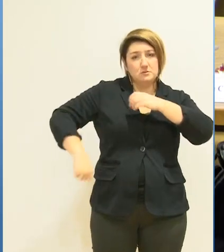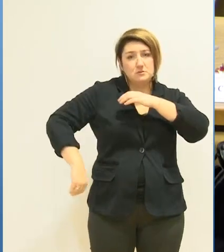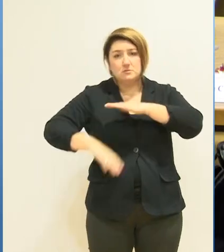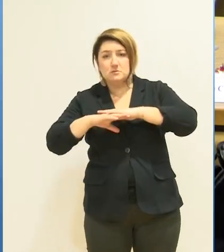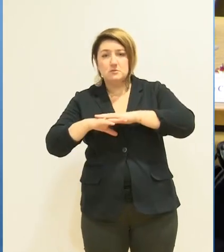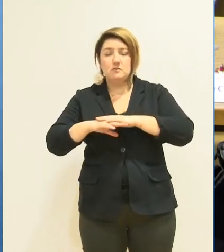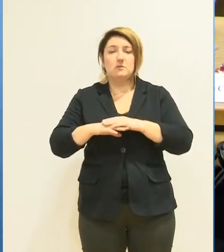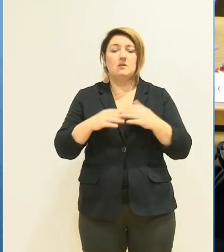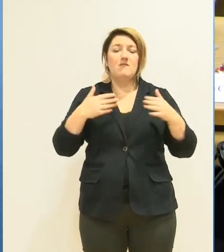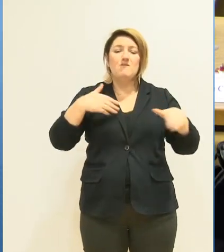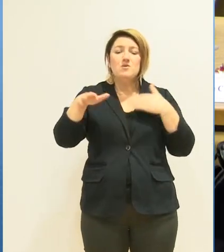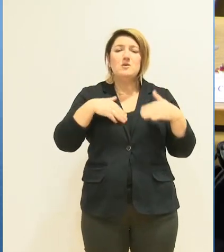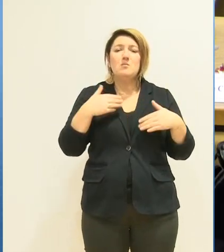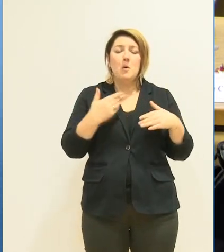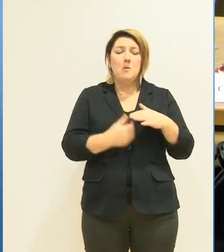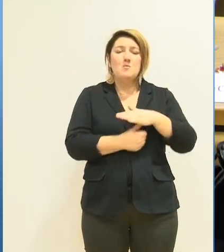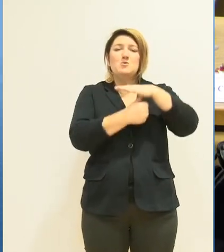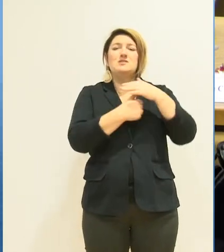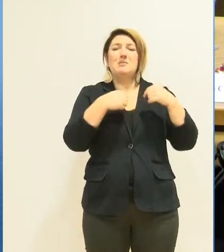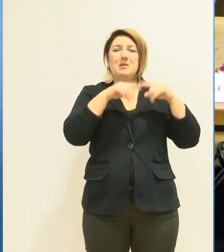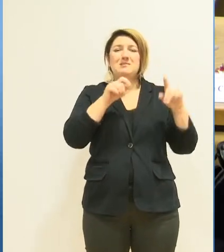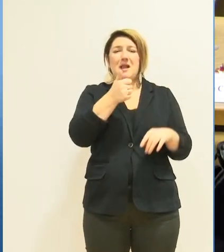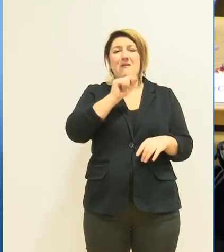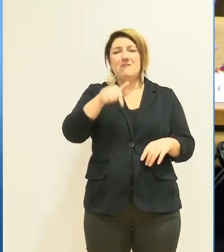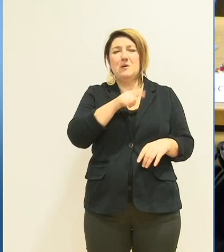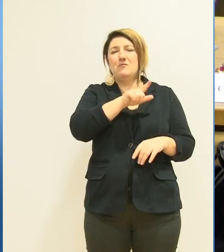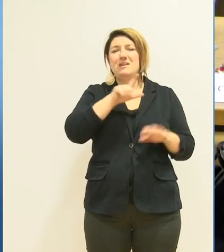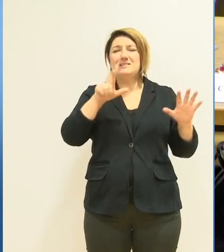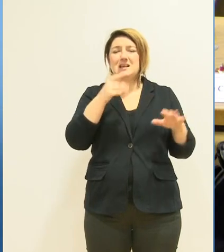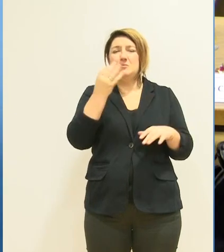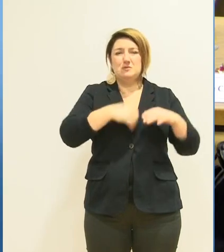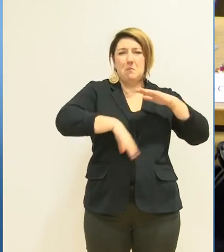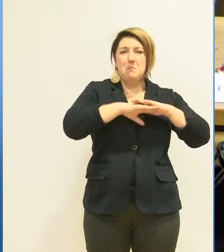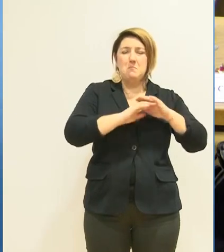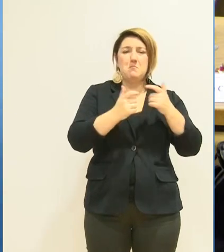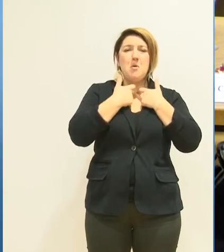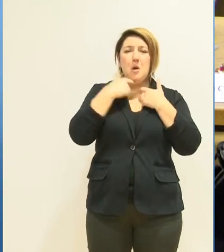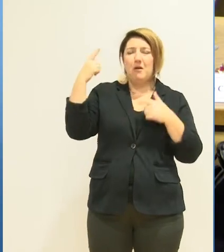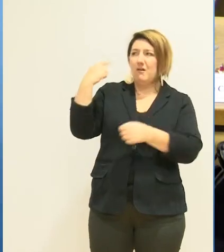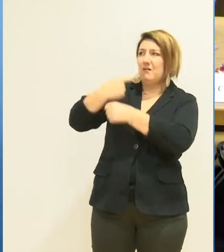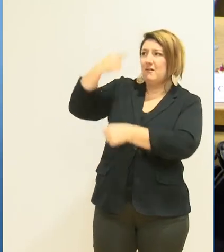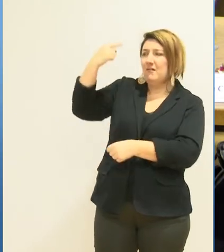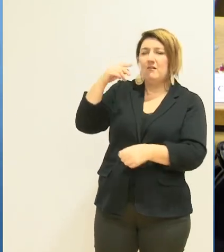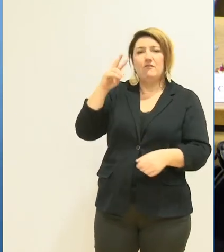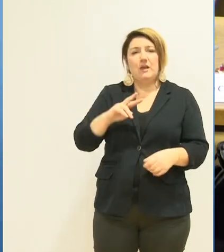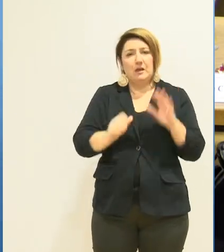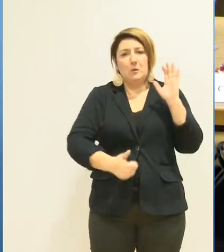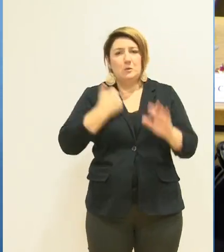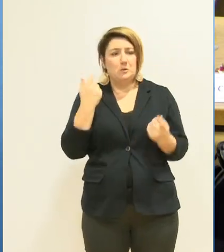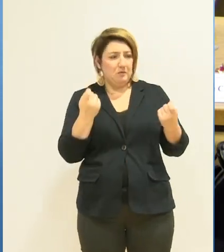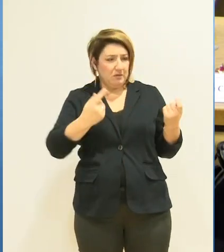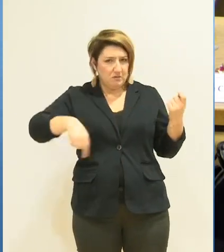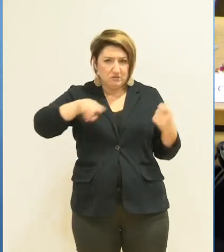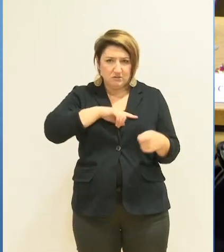de la hausse des dépenses de fonctionnement du budget principal à 1,27 pour cent c'est non seulement une remise en cause de l'autonomie financière des